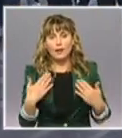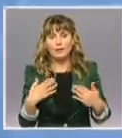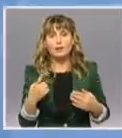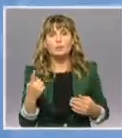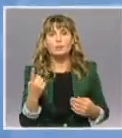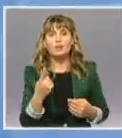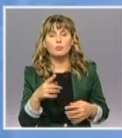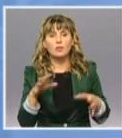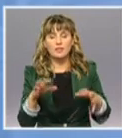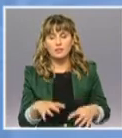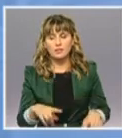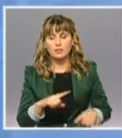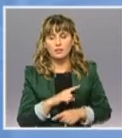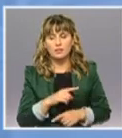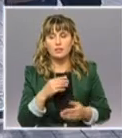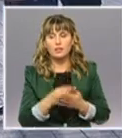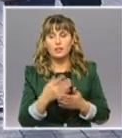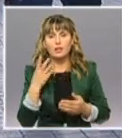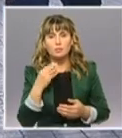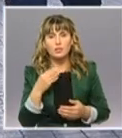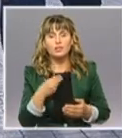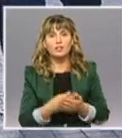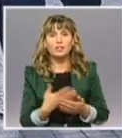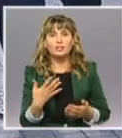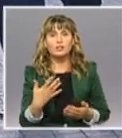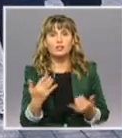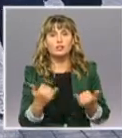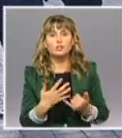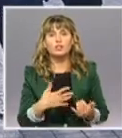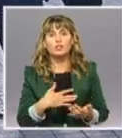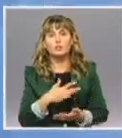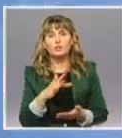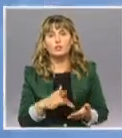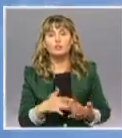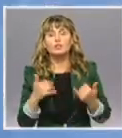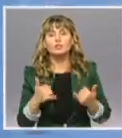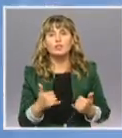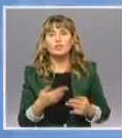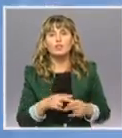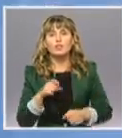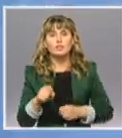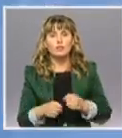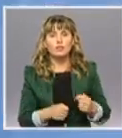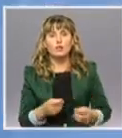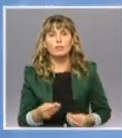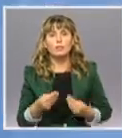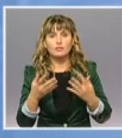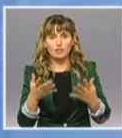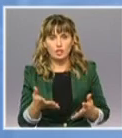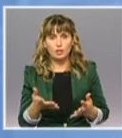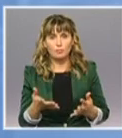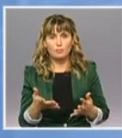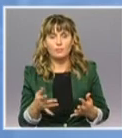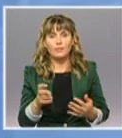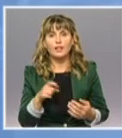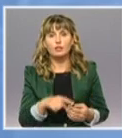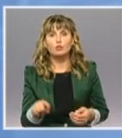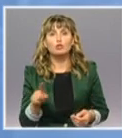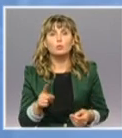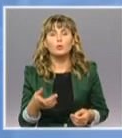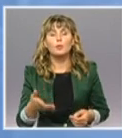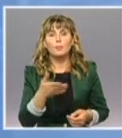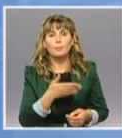президента. Дорогие алматинцы, дорогие гости нашего города, сегодня этот велопробег посвящаем на то, чтобы